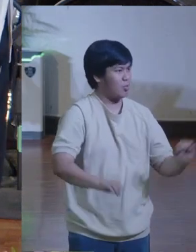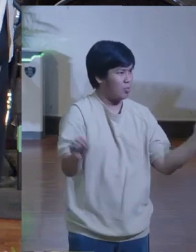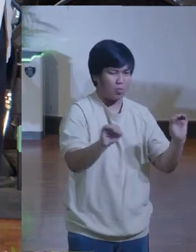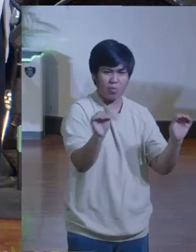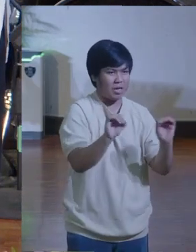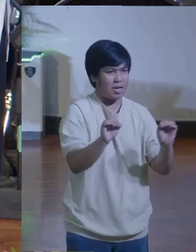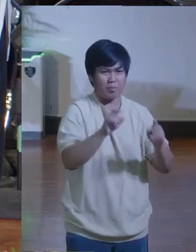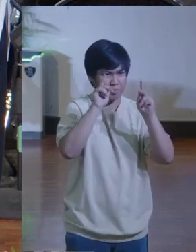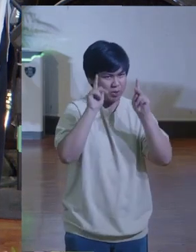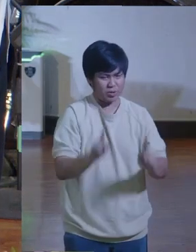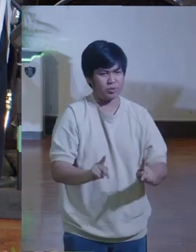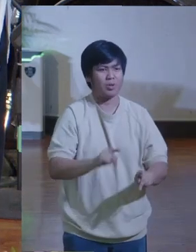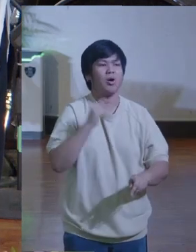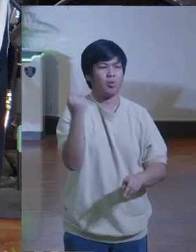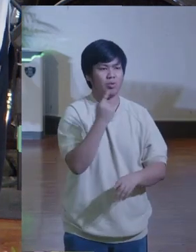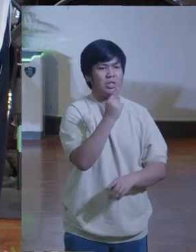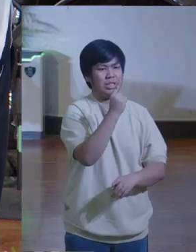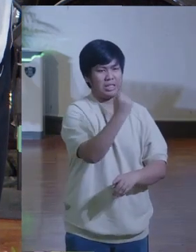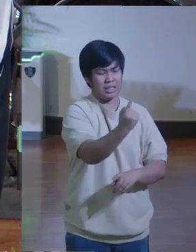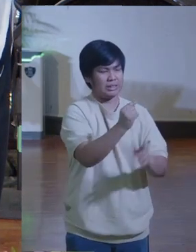In Christ alone lang.